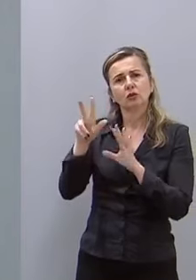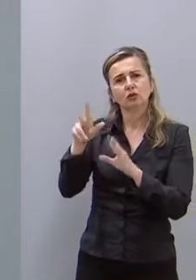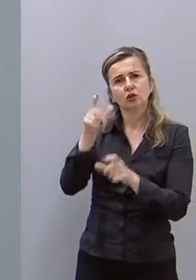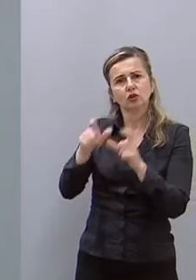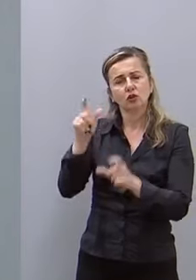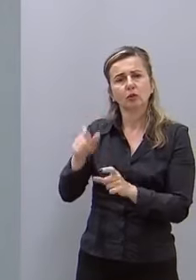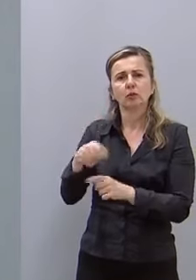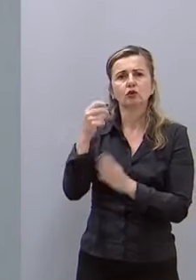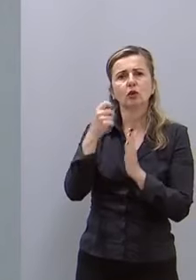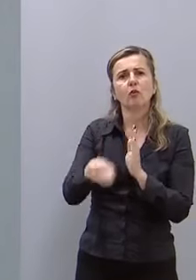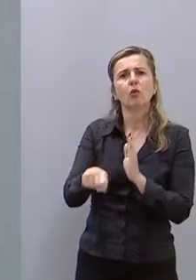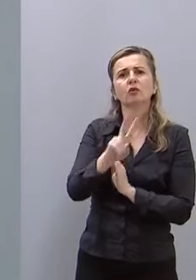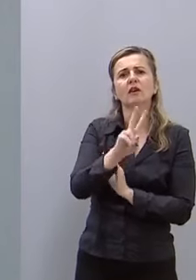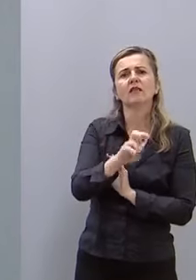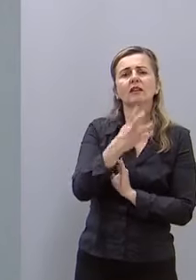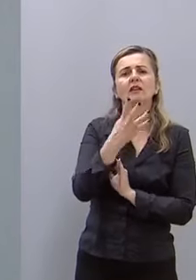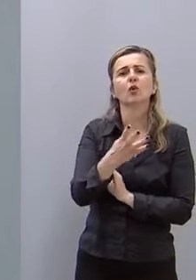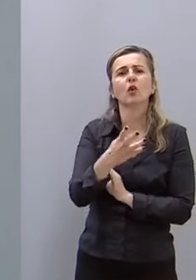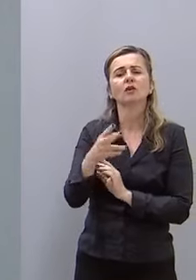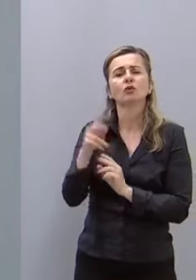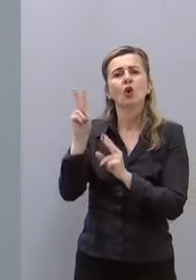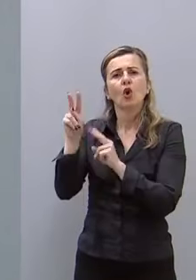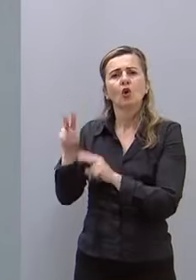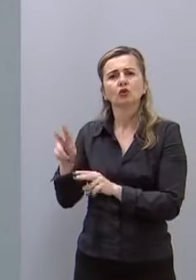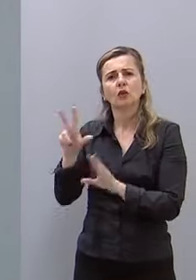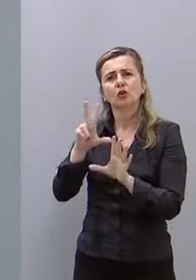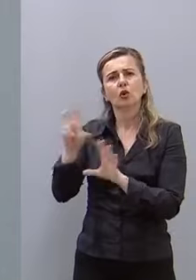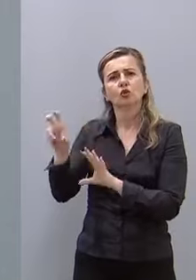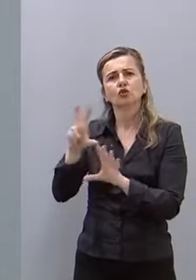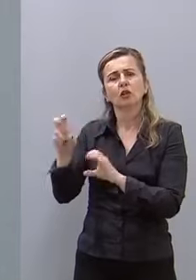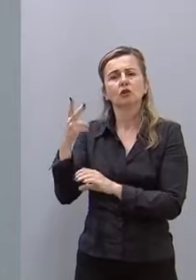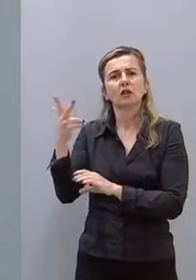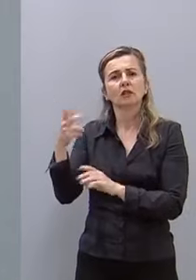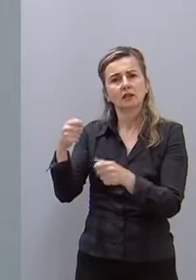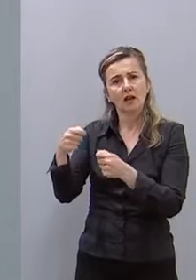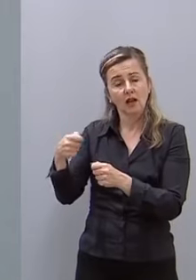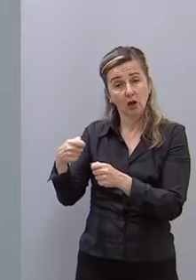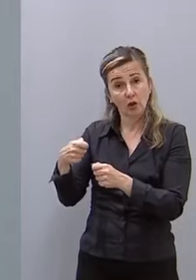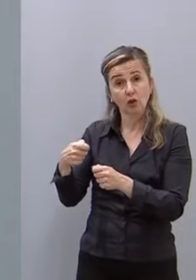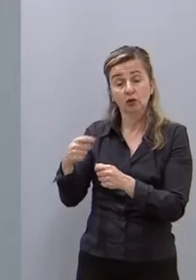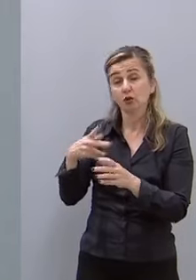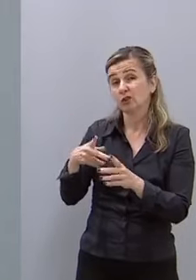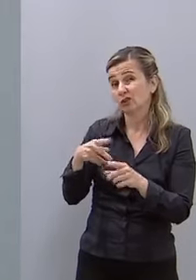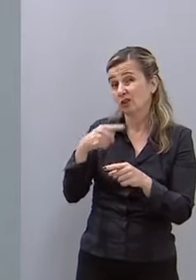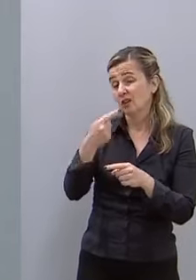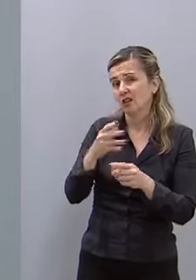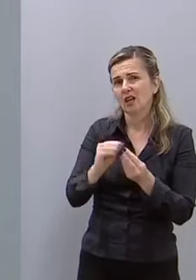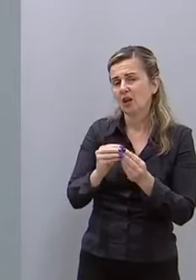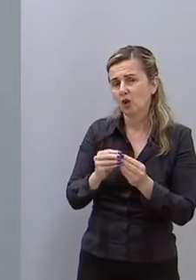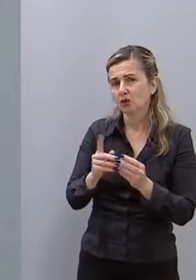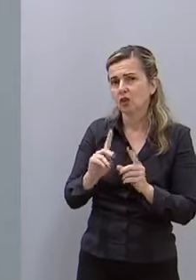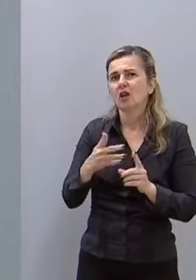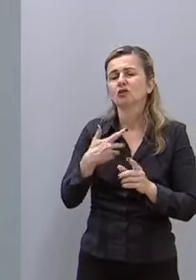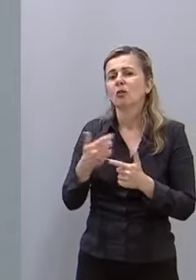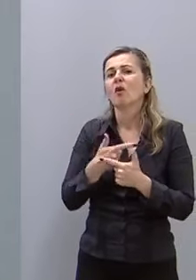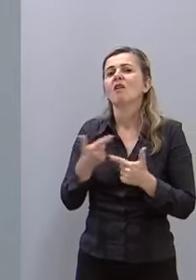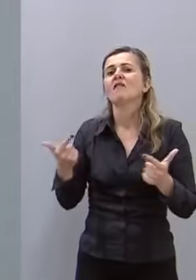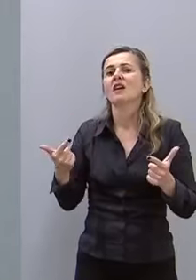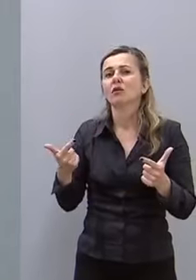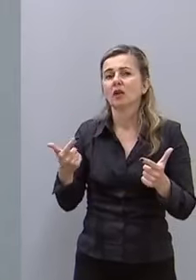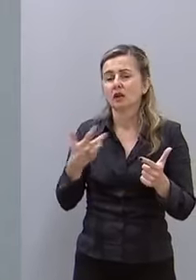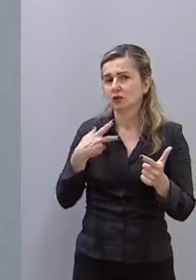24 controllati 883 esercizi commerciali questo per dire cosa che non è che siamo favorevoli al fatto che